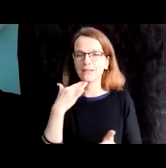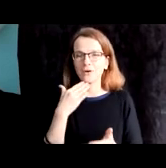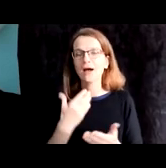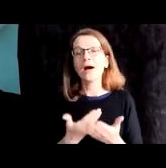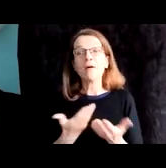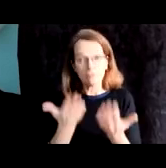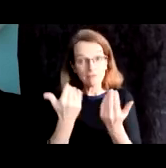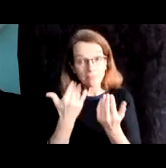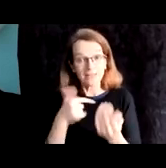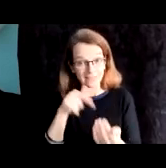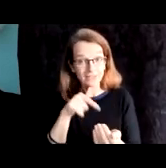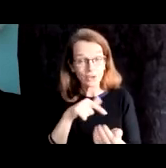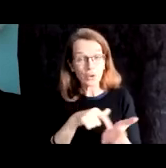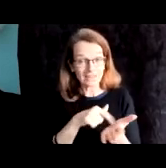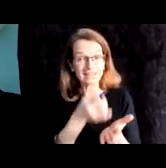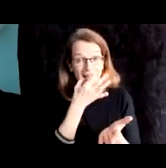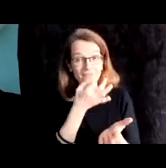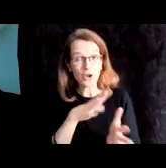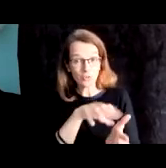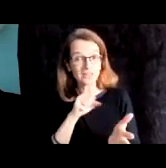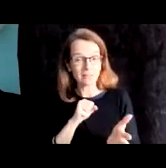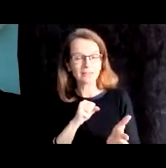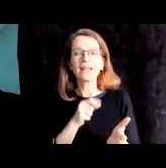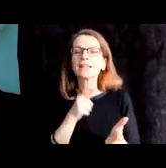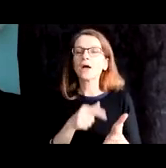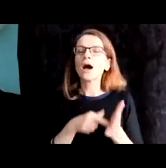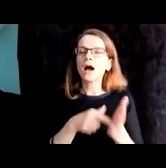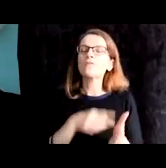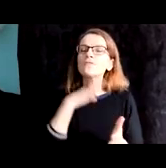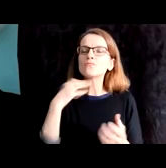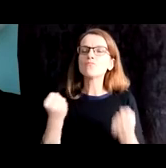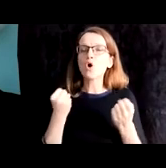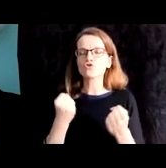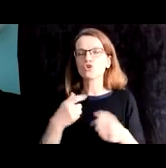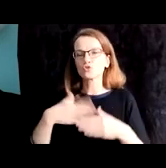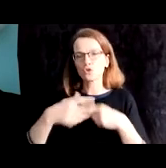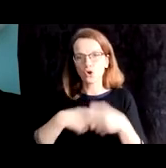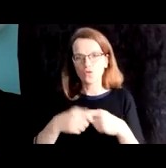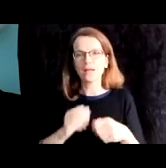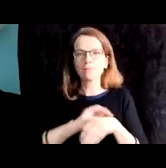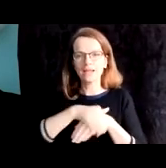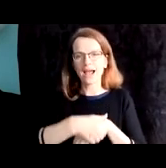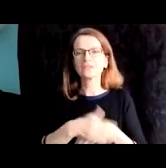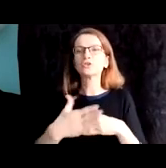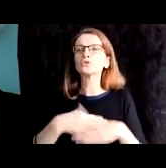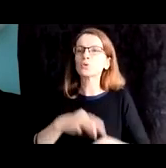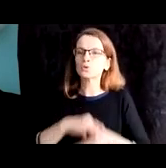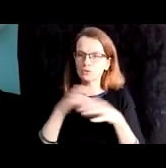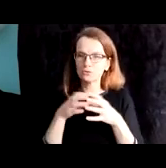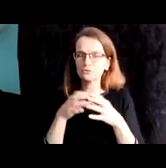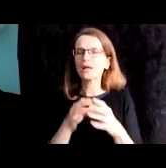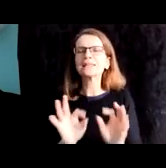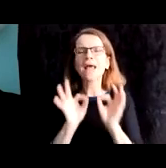ki dokazano močno poveča sodelovanje, prijaznost in sočutje vsej družbi. Zagotovo brez stranskih